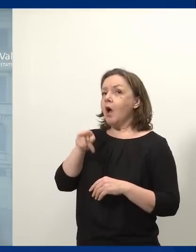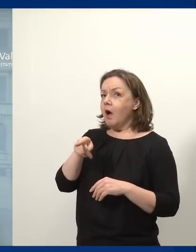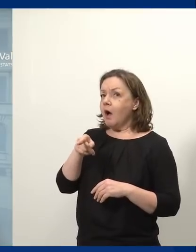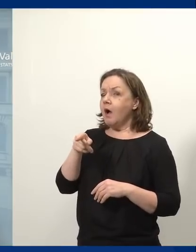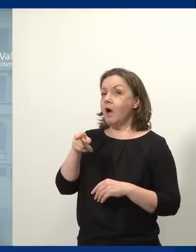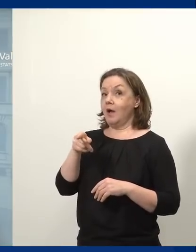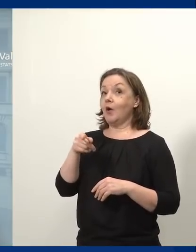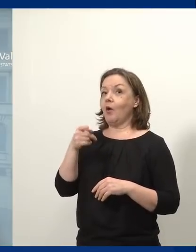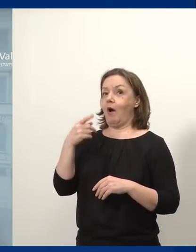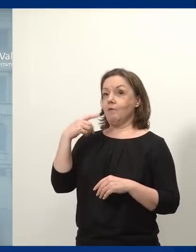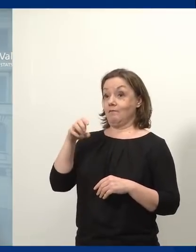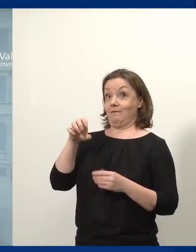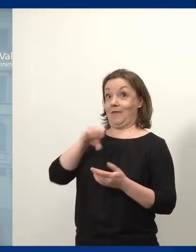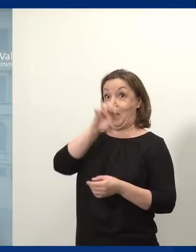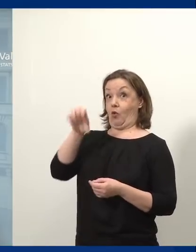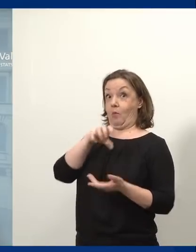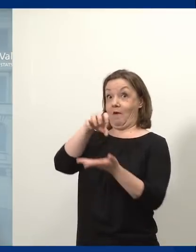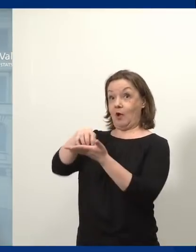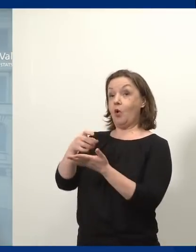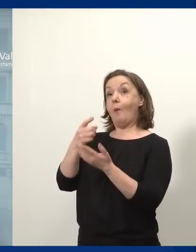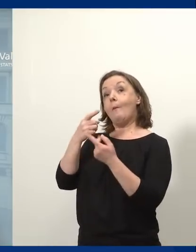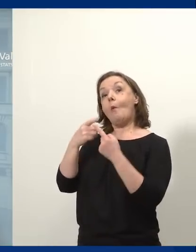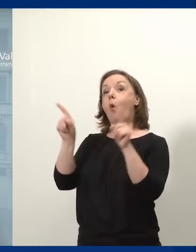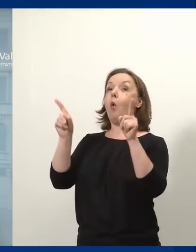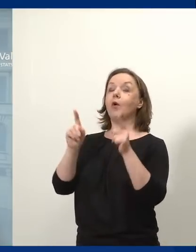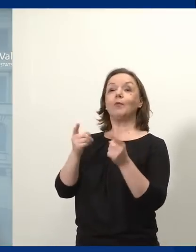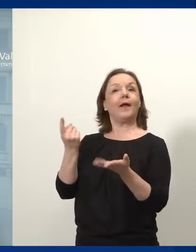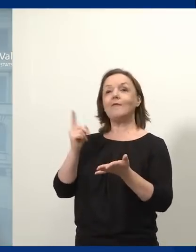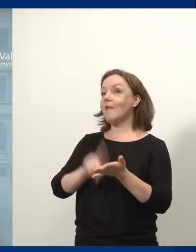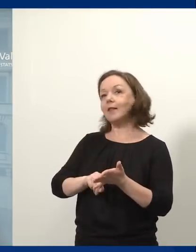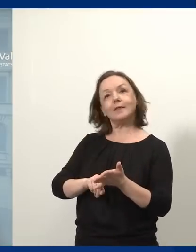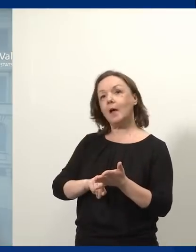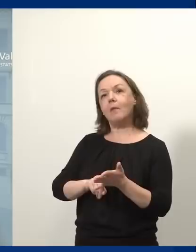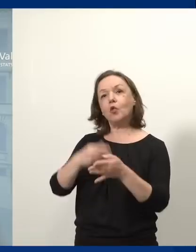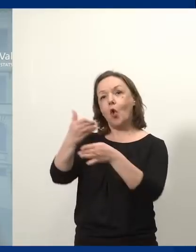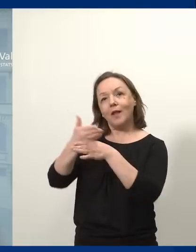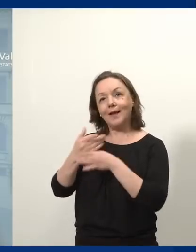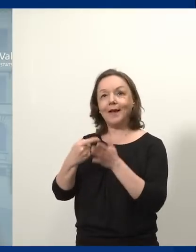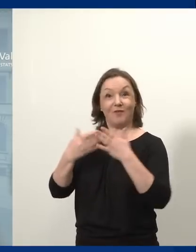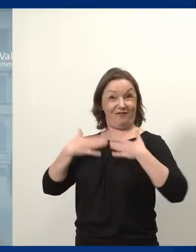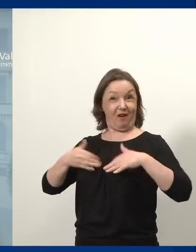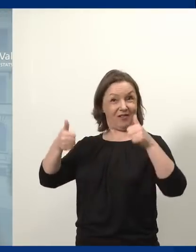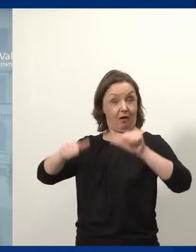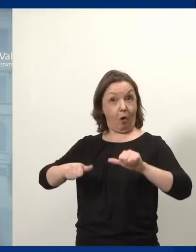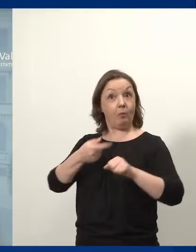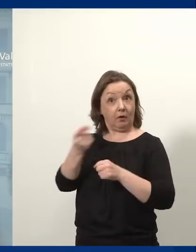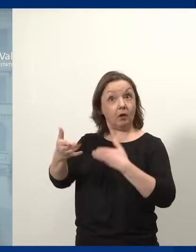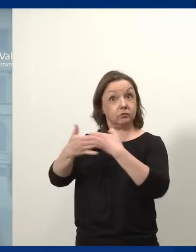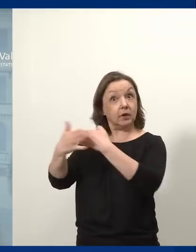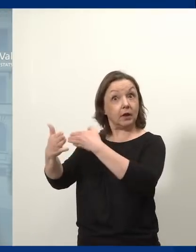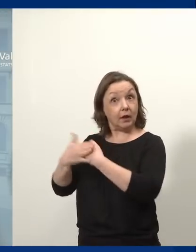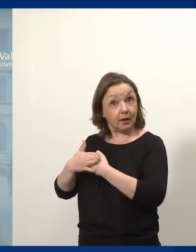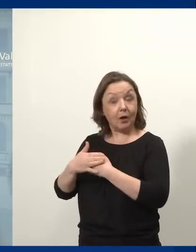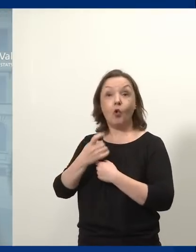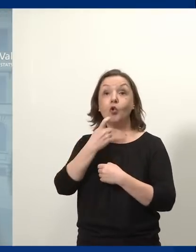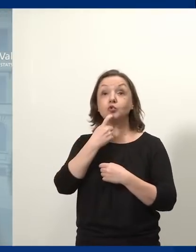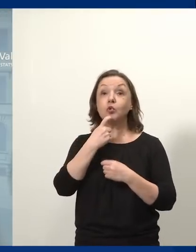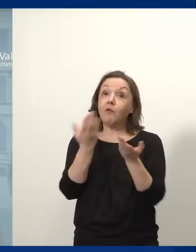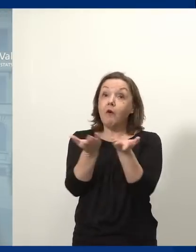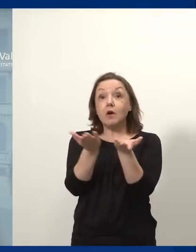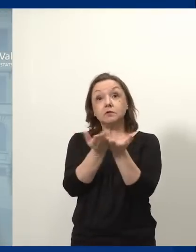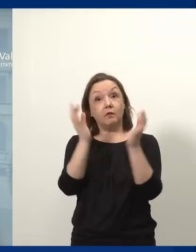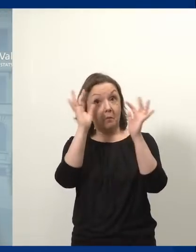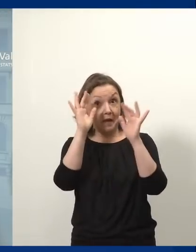ollut ei-välttämättömiä liikkeitä, kuten vaatekauppojen sulkemisia, niin onko tällaista harkittu Suomessa, kun nyt